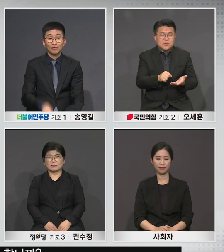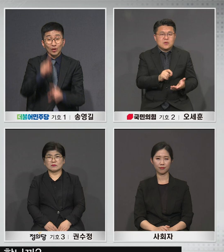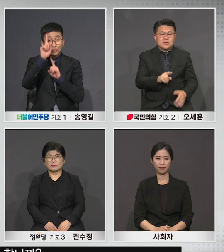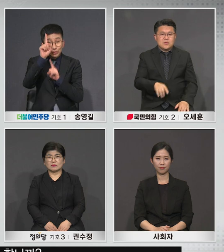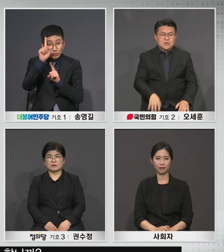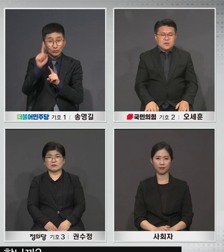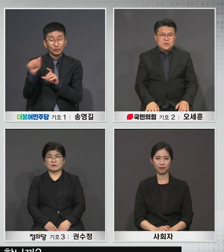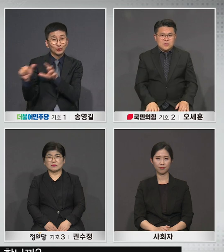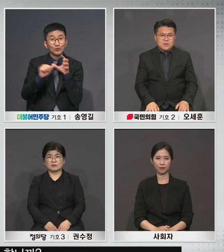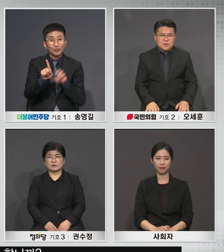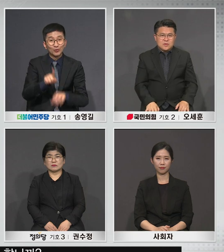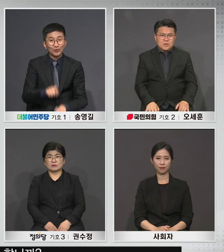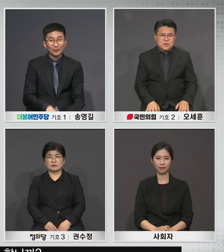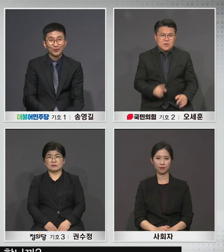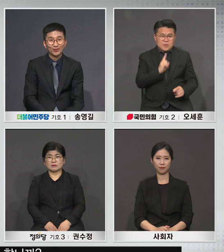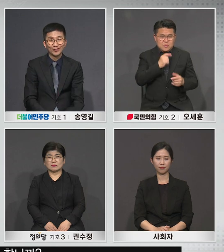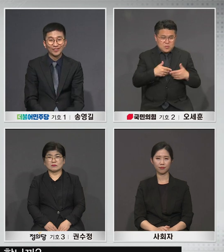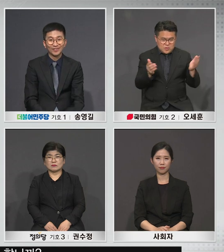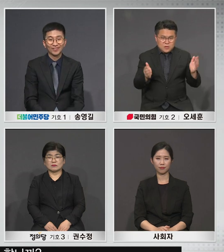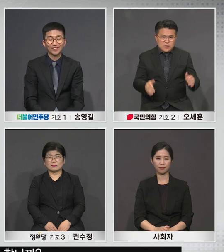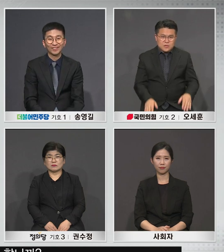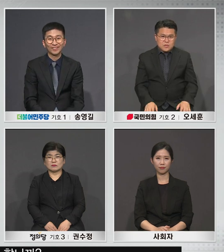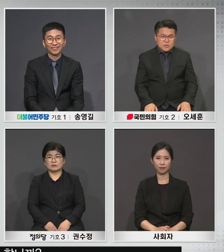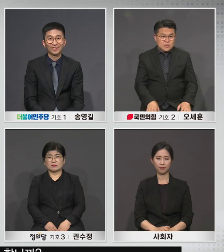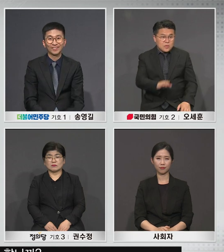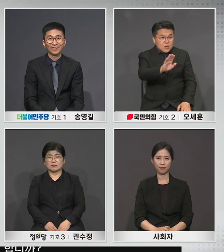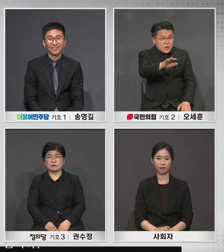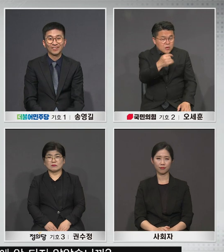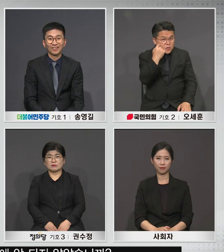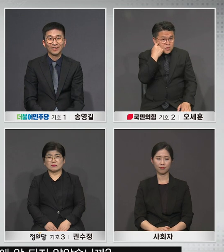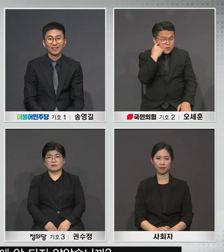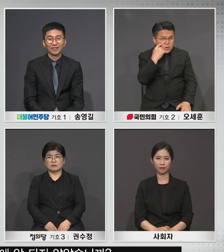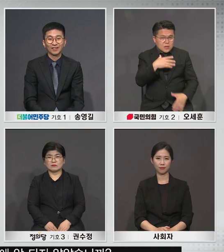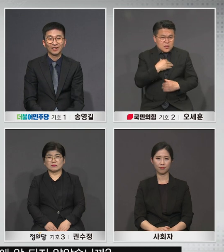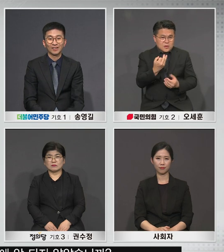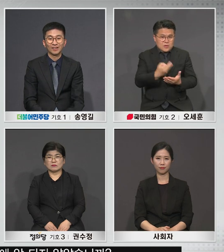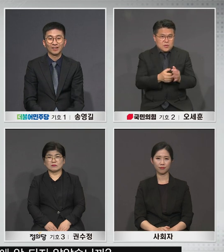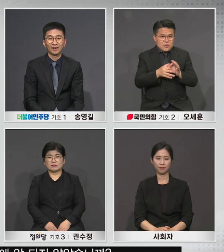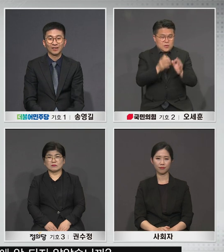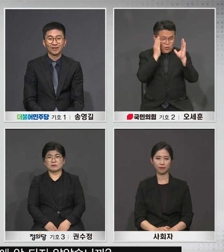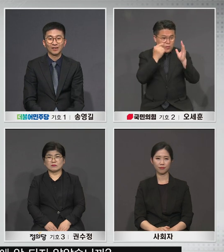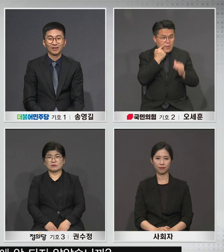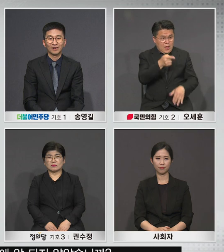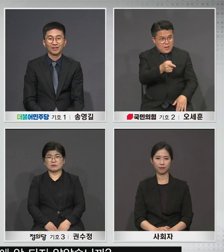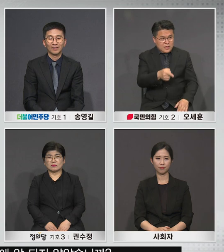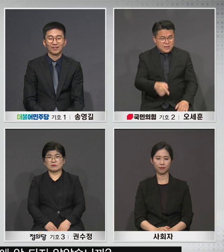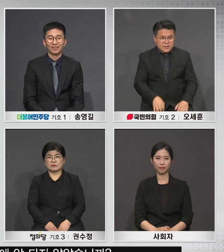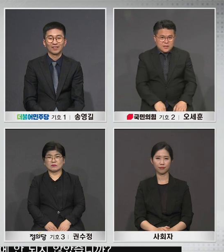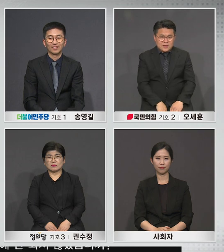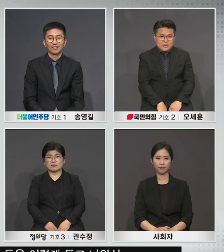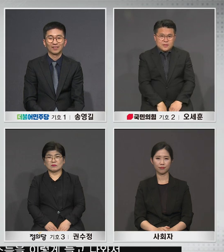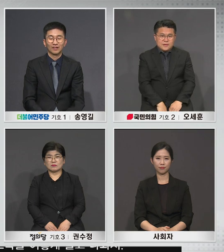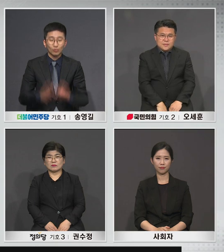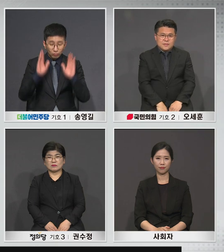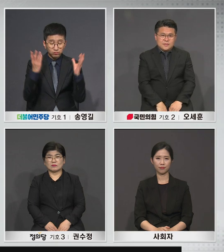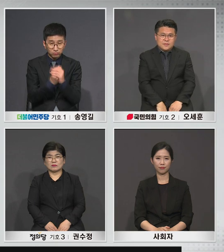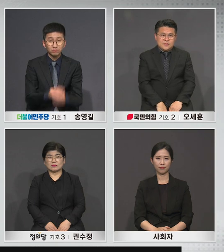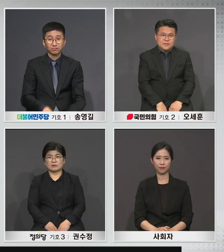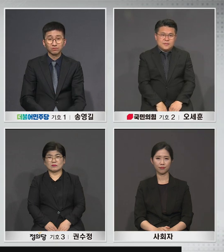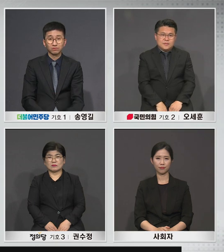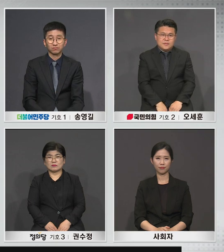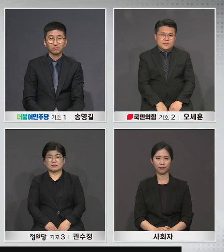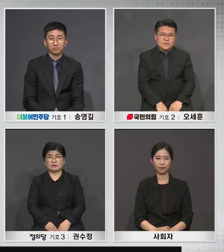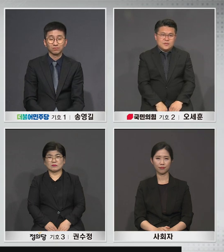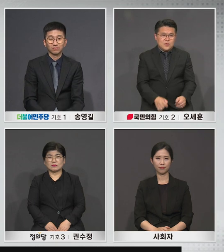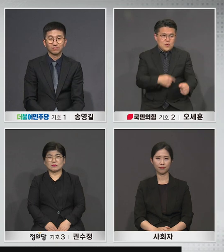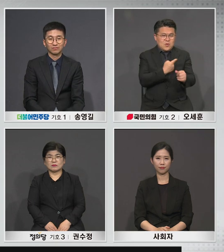의식하고 오세요, 서울시장님. 필요가 없죠. 아니, 왜냐하면 안심소득에 대해서 공부 좀 하십시오. 공부했습니다. 아까 권수정